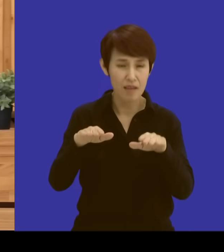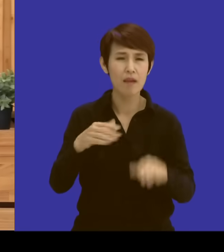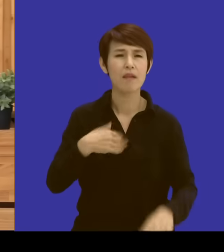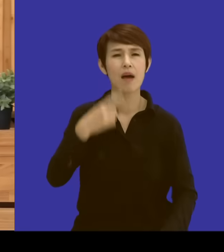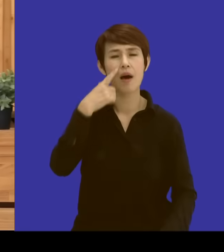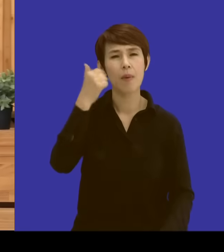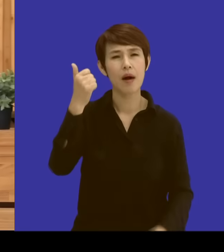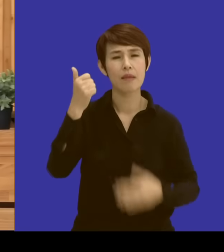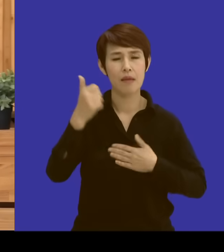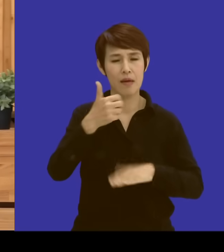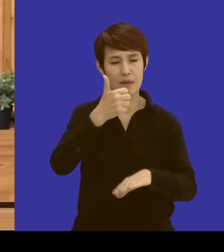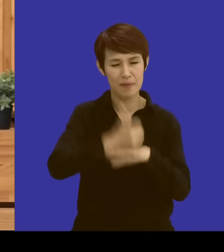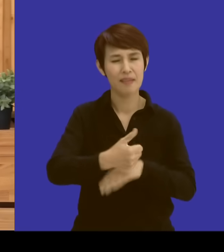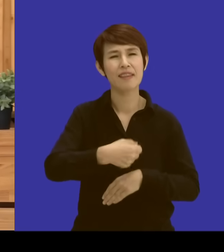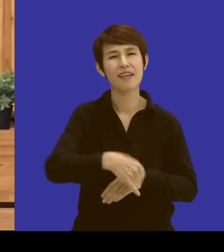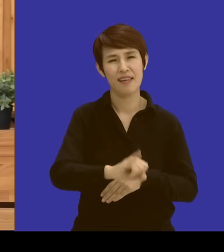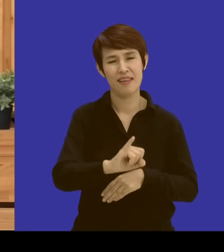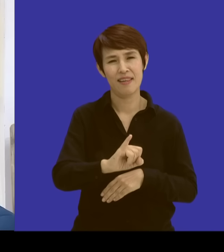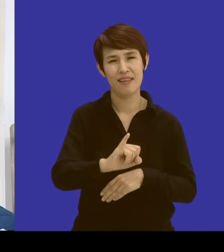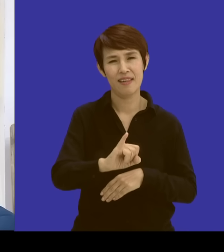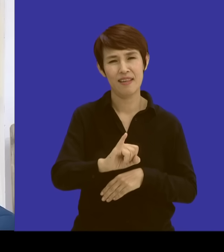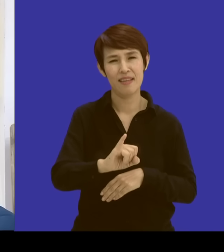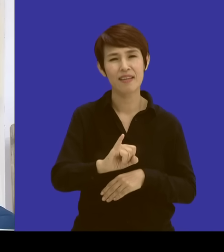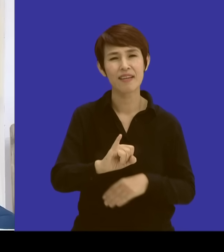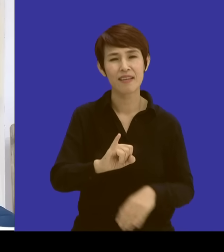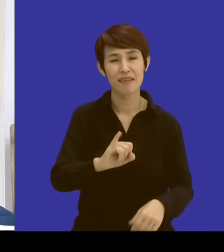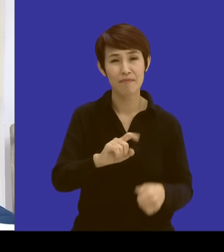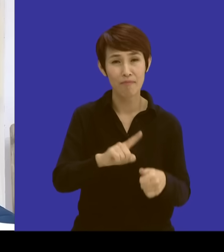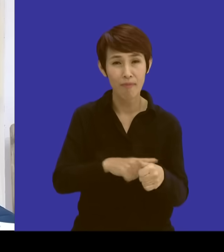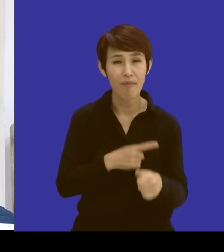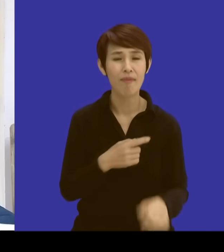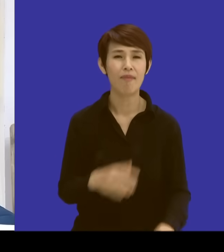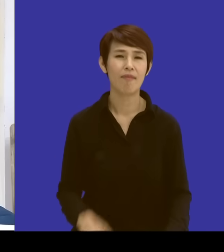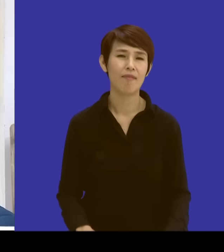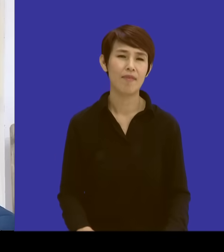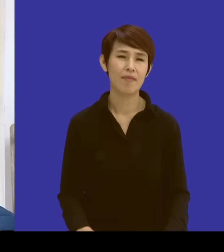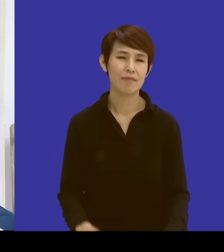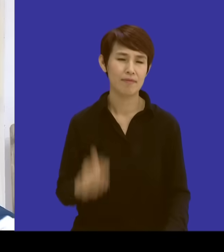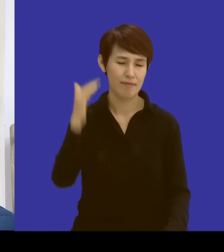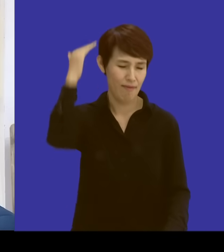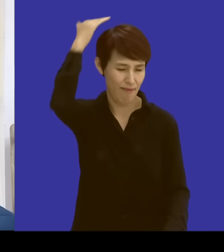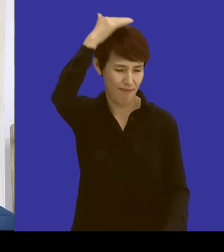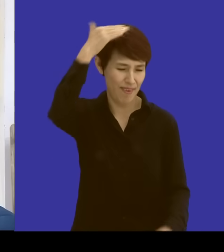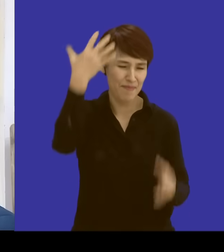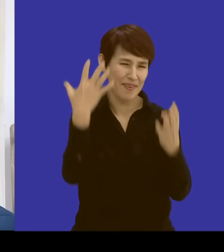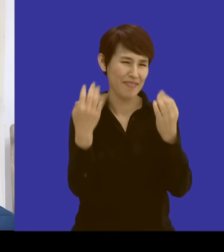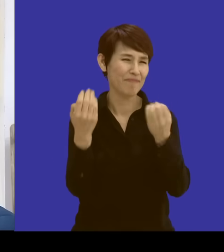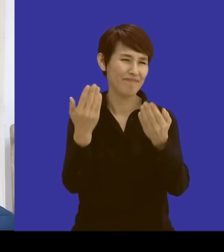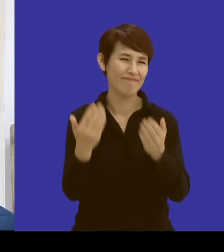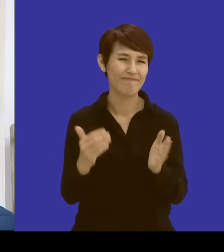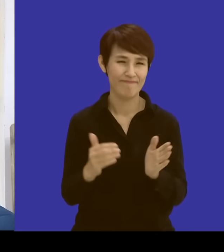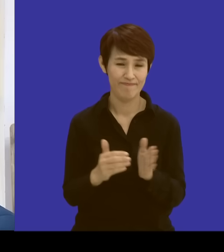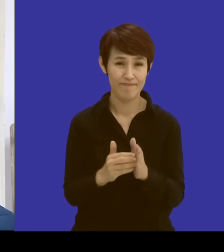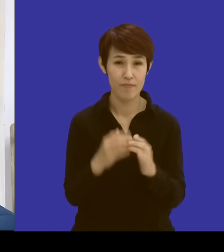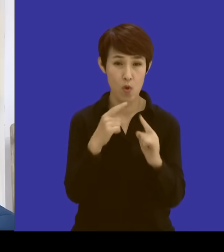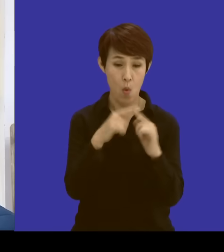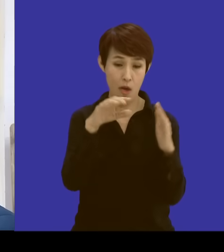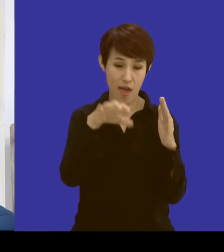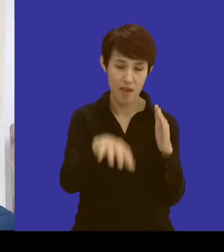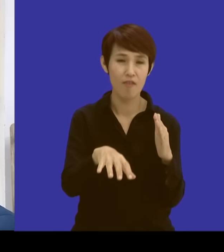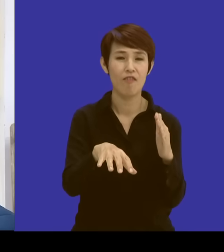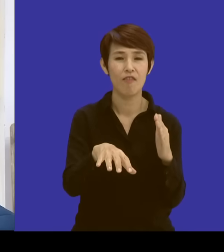나오셨거든요, 부모님은. 네. 그러니까 목사님 가정에 늦게 낳은 아이니까 네. 뭐 사랑을 많이 받고 교회 안에서